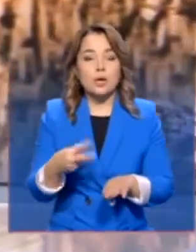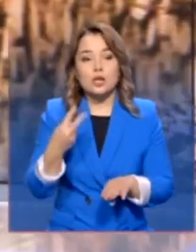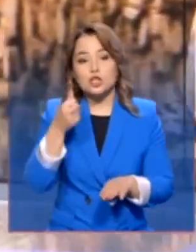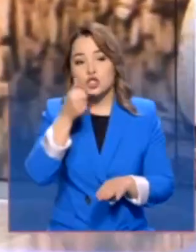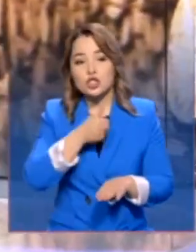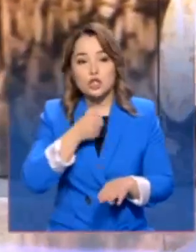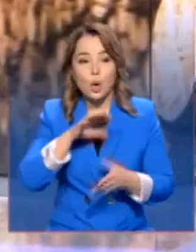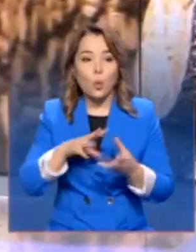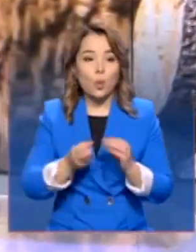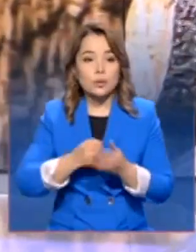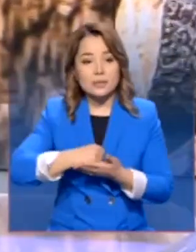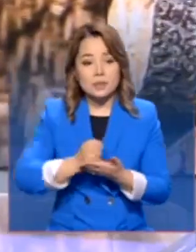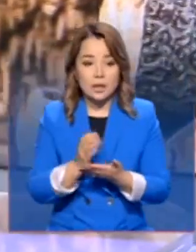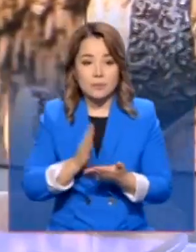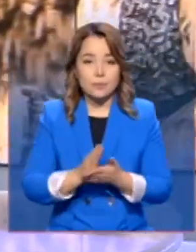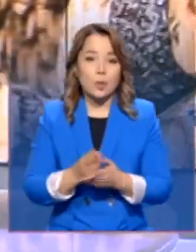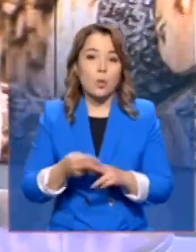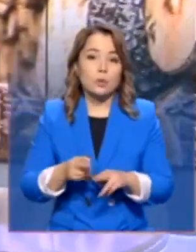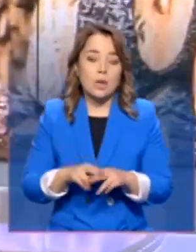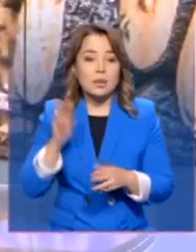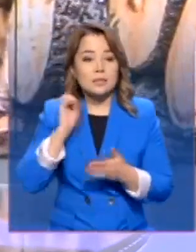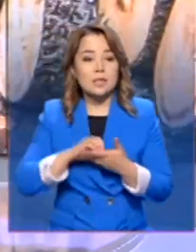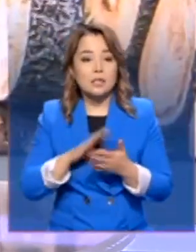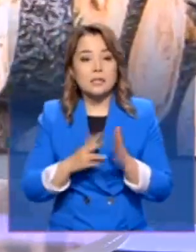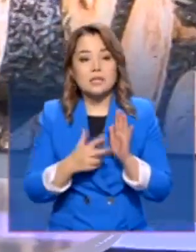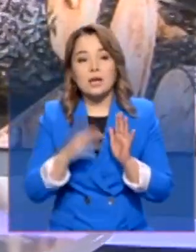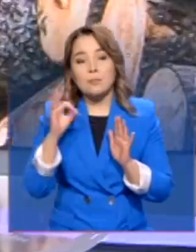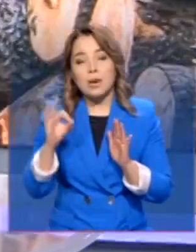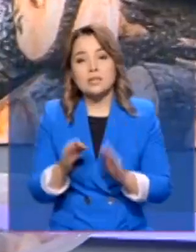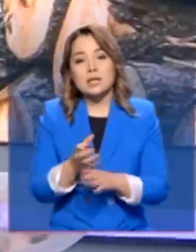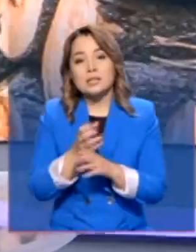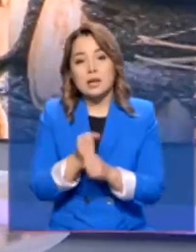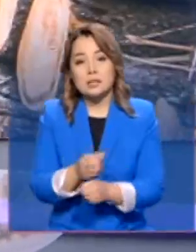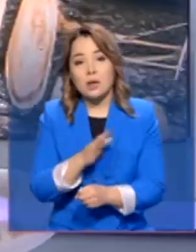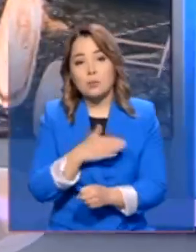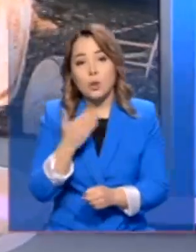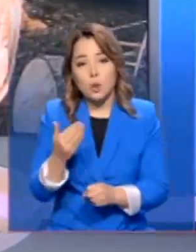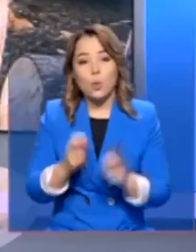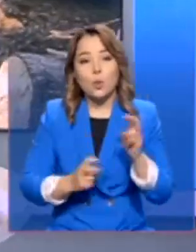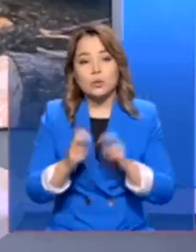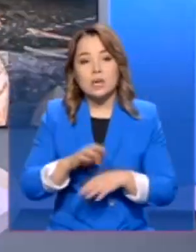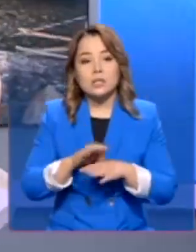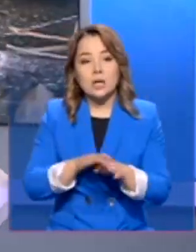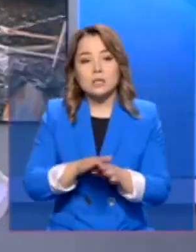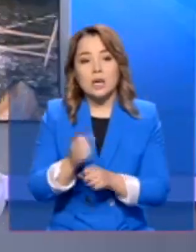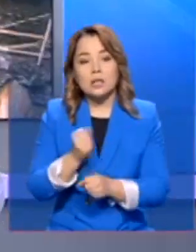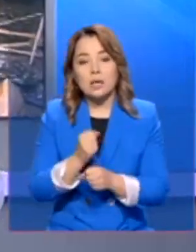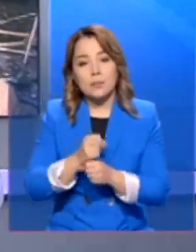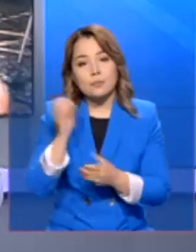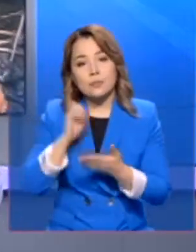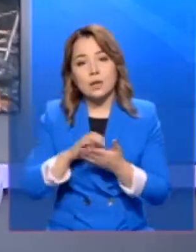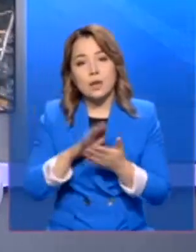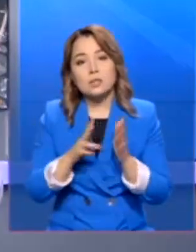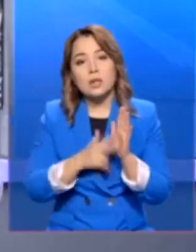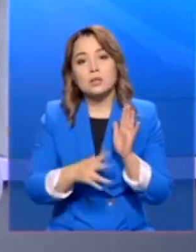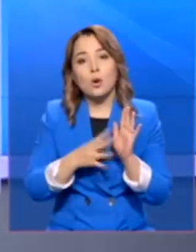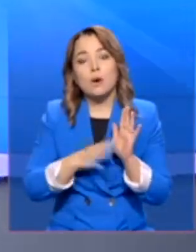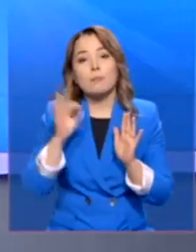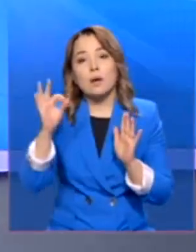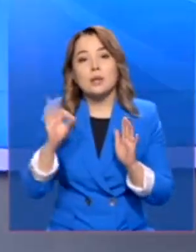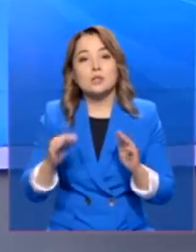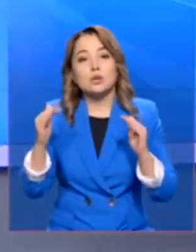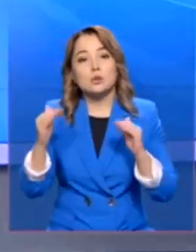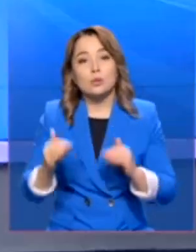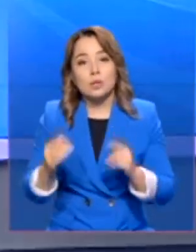2022 жылдың қорытындысы бойынша олардың саны 8%-ға қысқарған. Өнеркәсіптік өндіріс индексі 89%-ға дейін